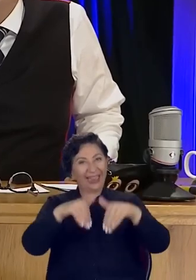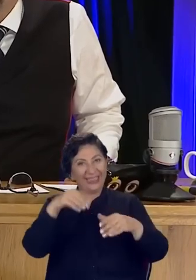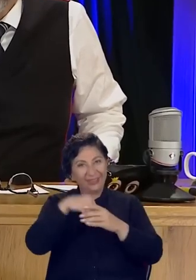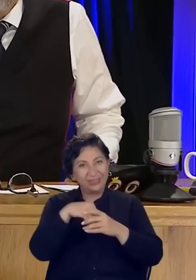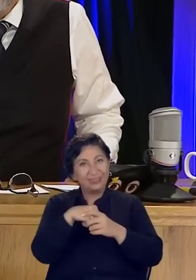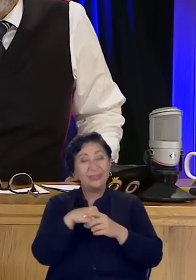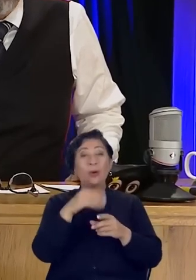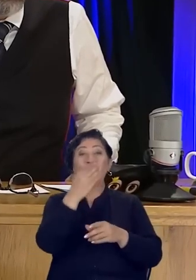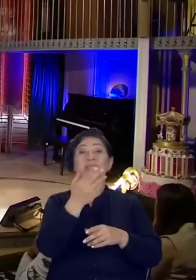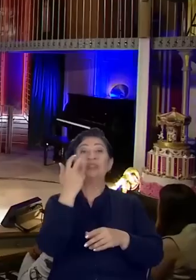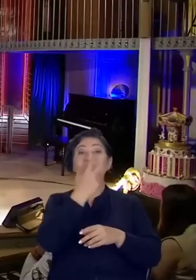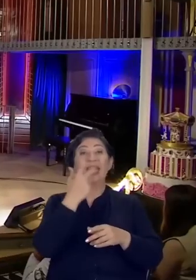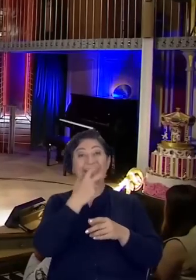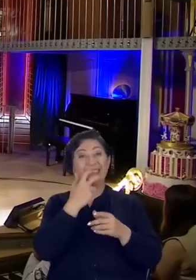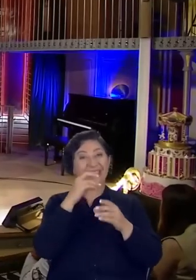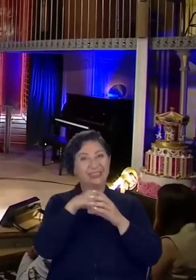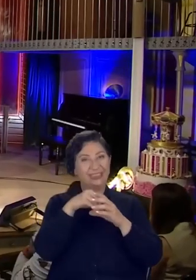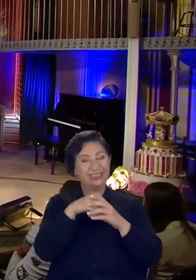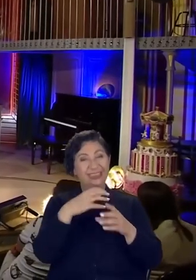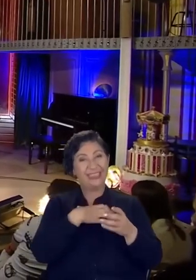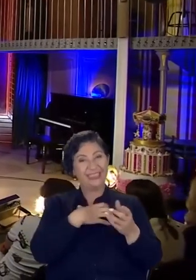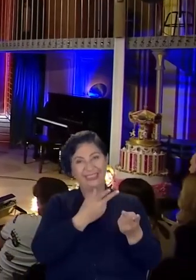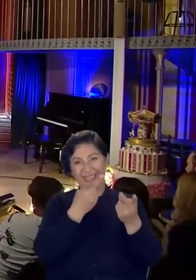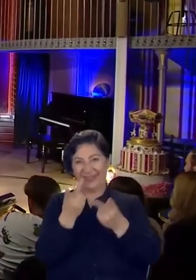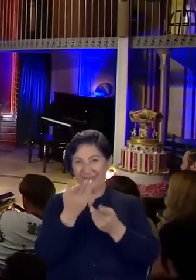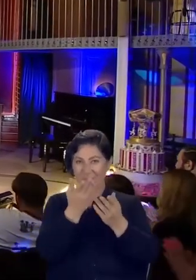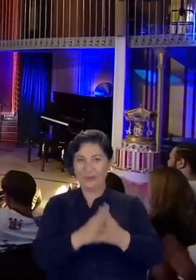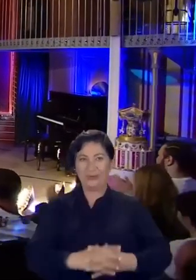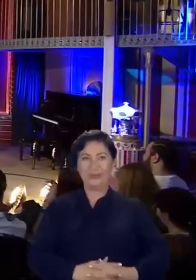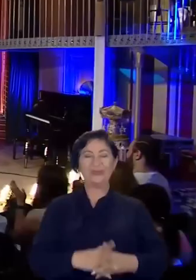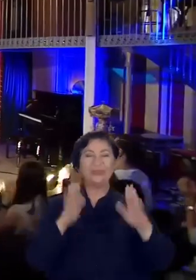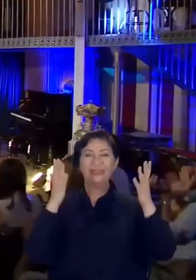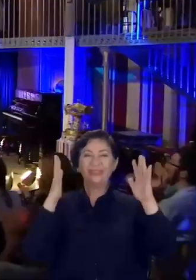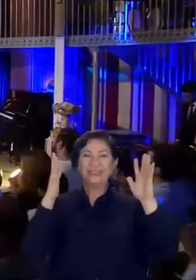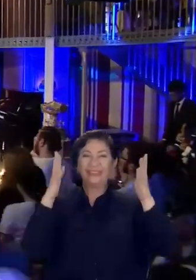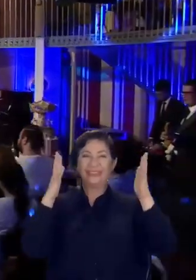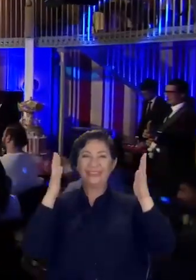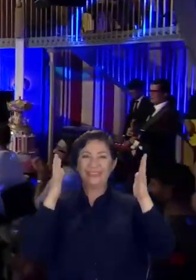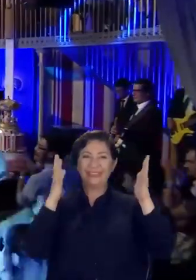geldiği için. Ve onun şarkısı için kendisini sahneye davet ediyoruz.